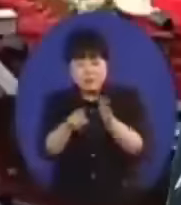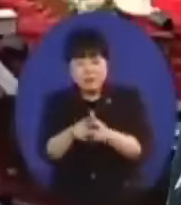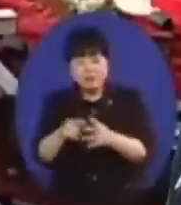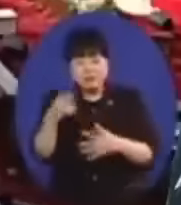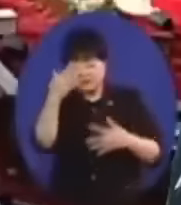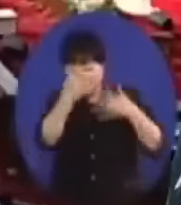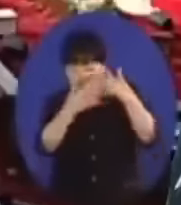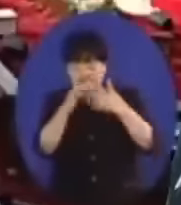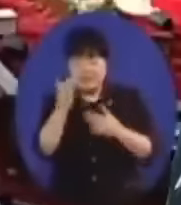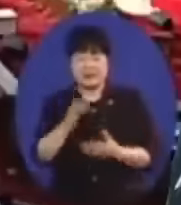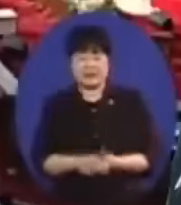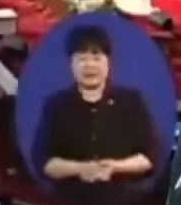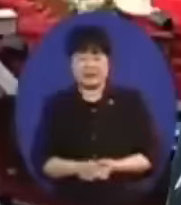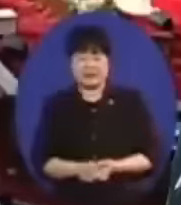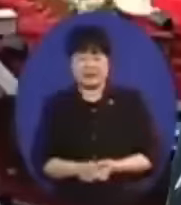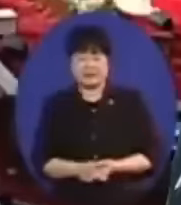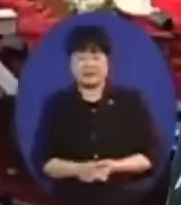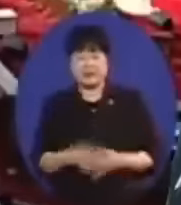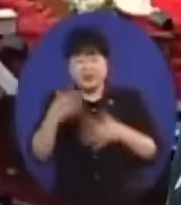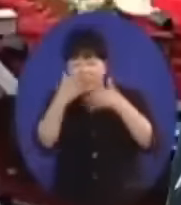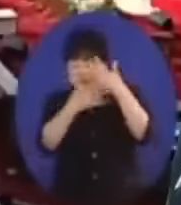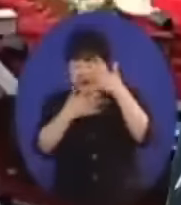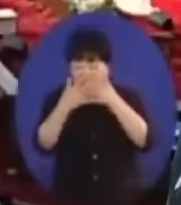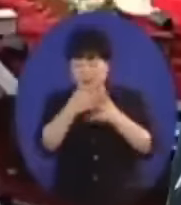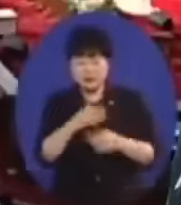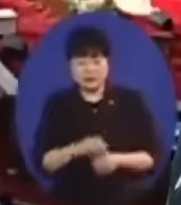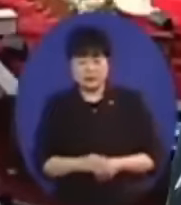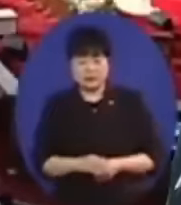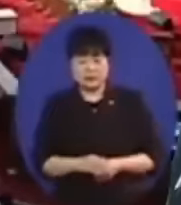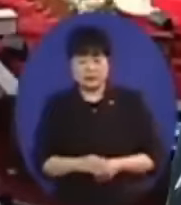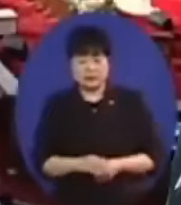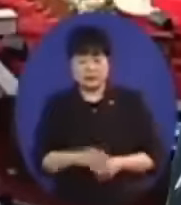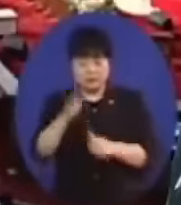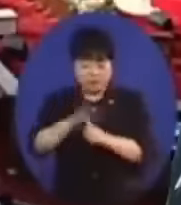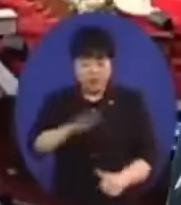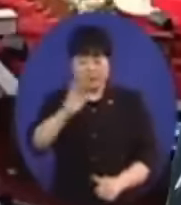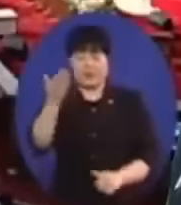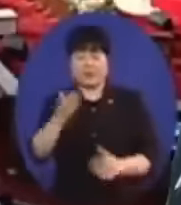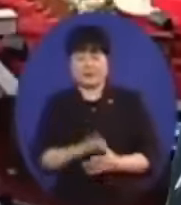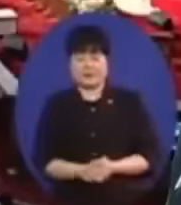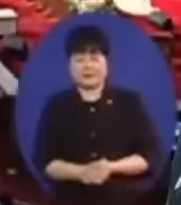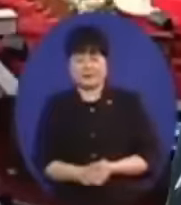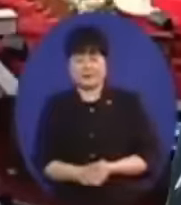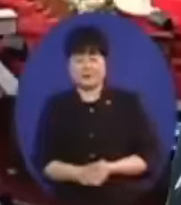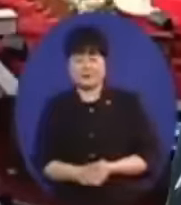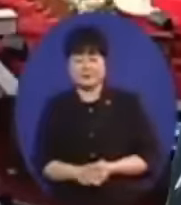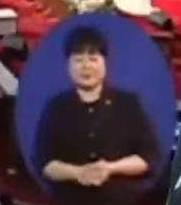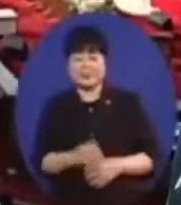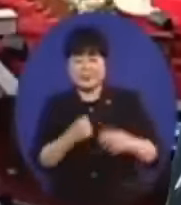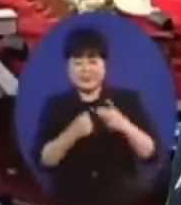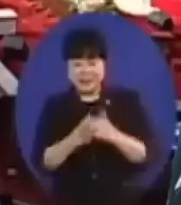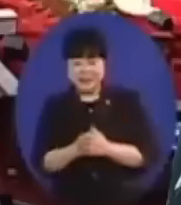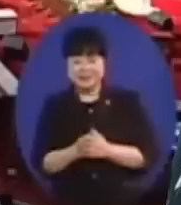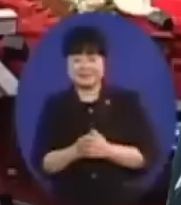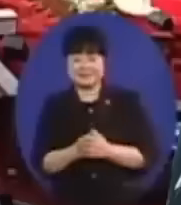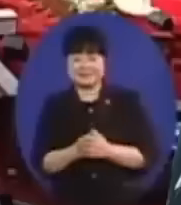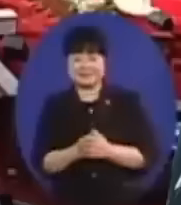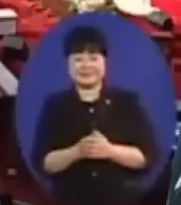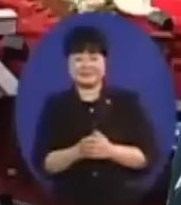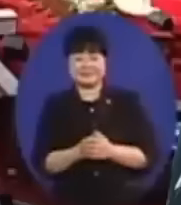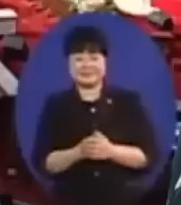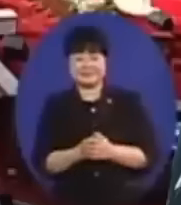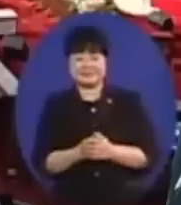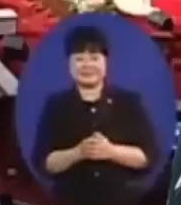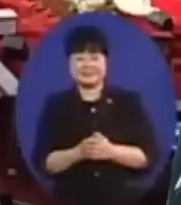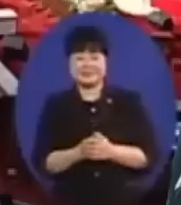되지를 못합니다. 막연하게 되어서는 아무것도 할 수가 없는 것입니다. 그러므로